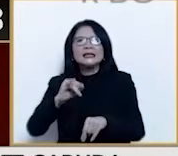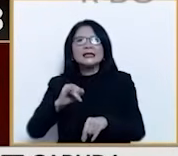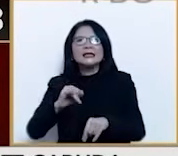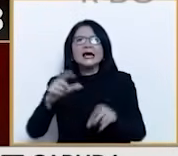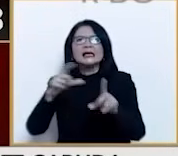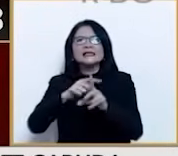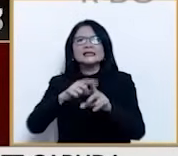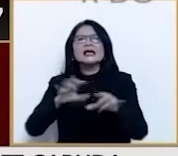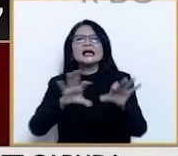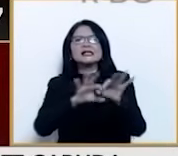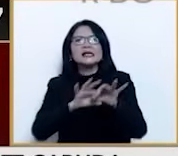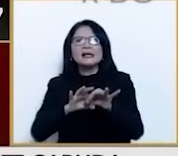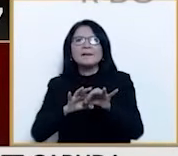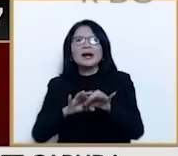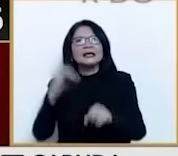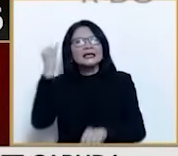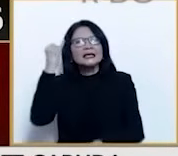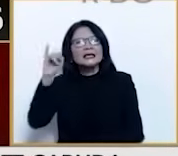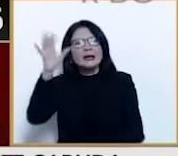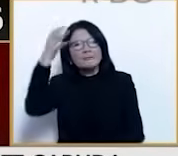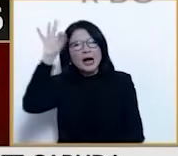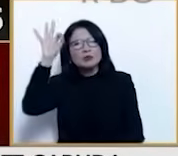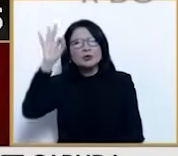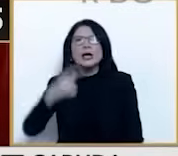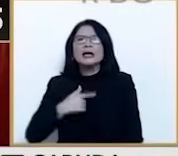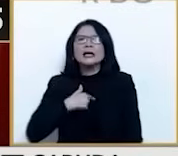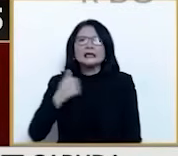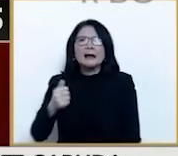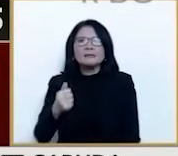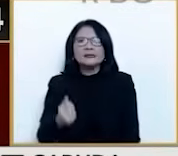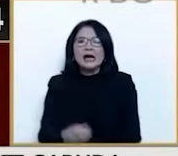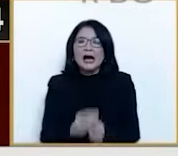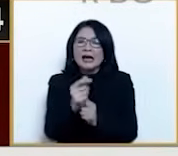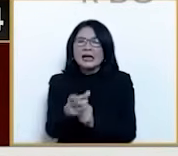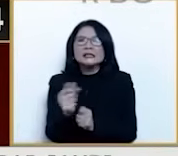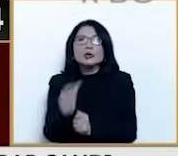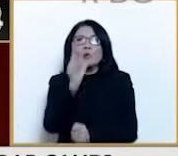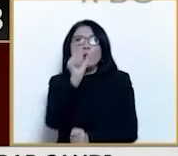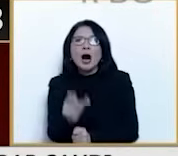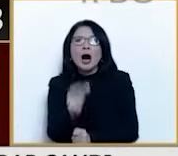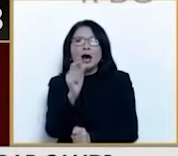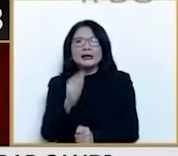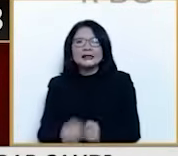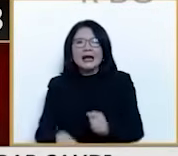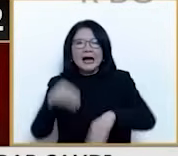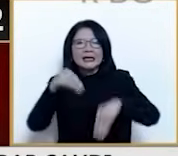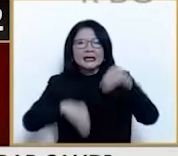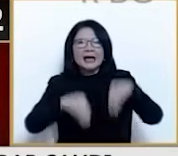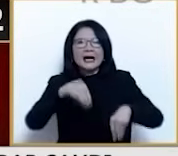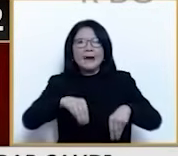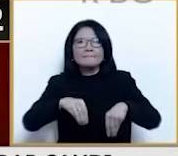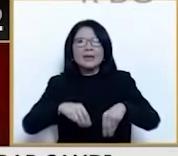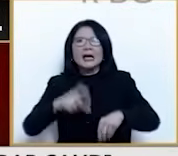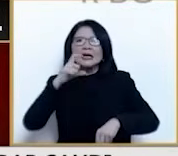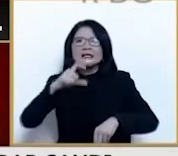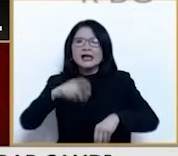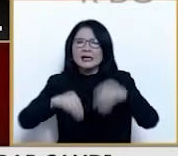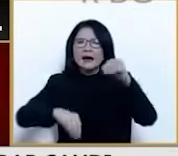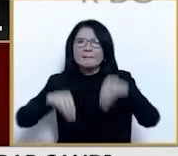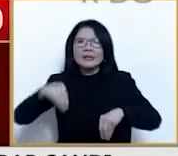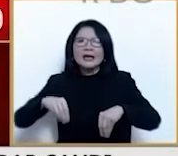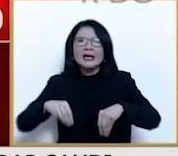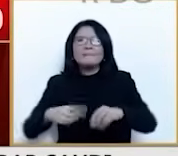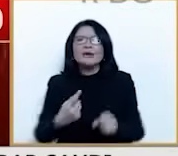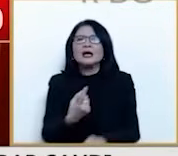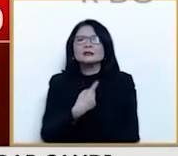desentralisasi, kolaborasi, inovasi. Kita pasti bisa kasih uang kepada yang menanam dengan mengkonversi cara menanam ruang hijau